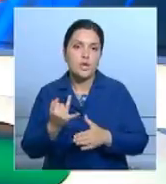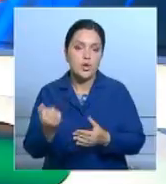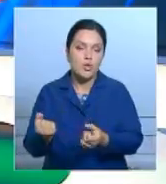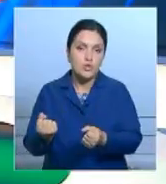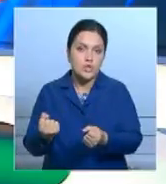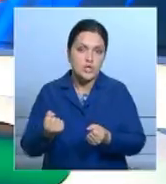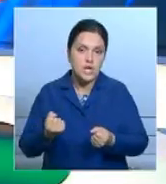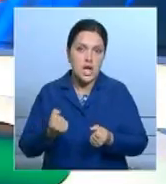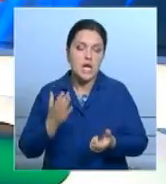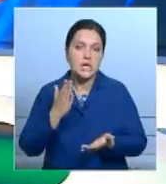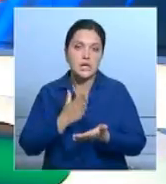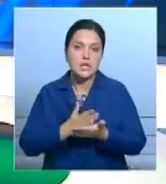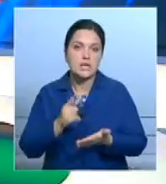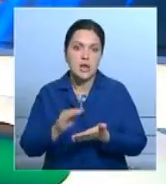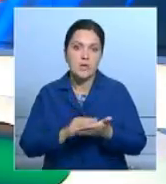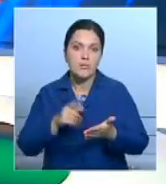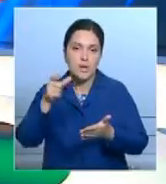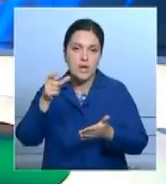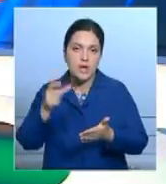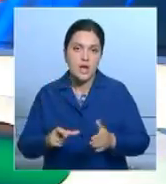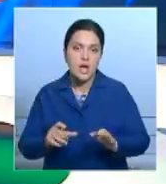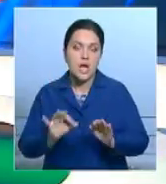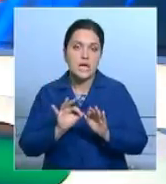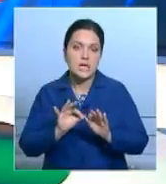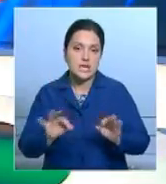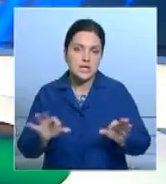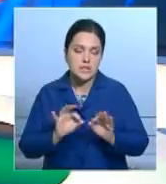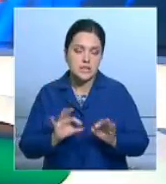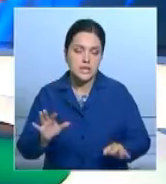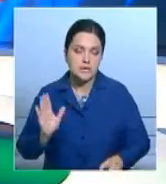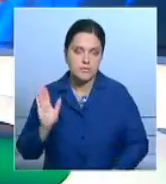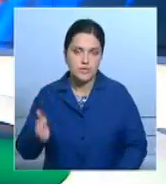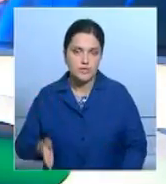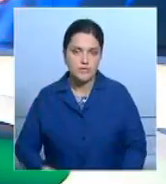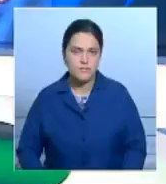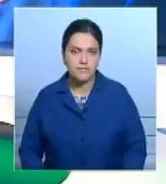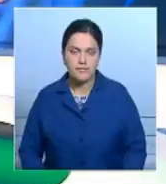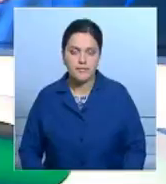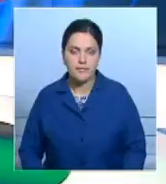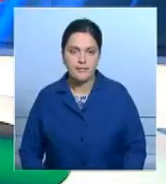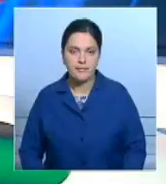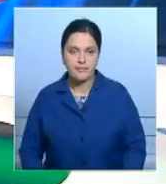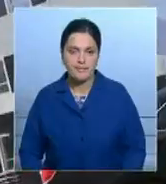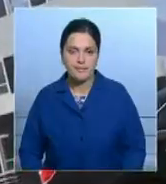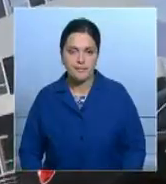на помощь и удержал его на лету. Наш корреспондент в регионе разыскал отважного полицейского.